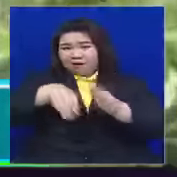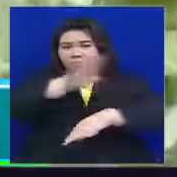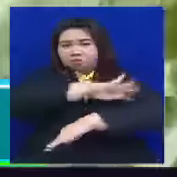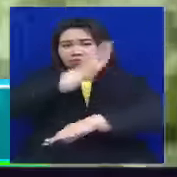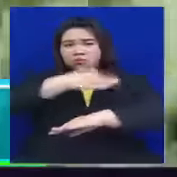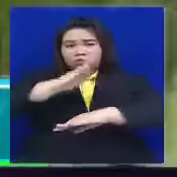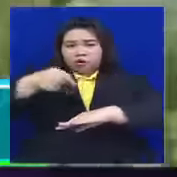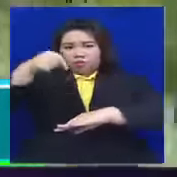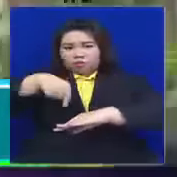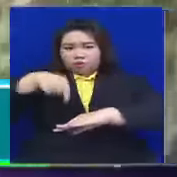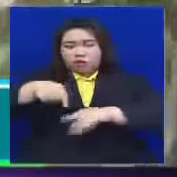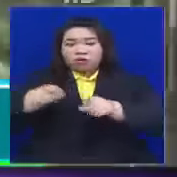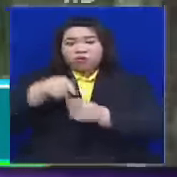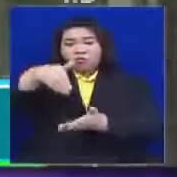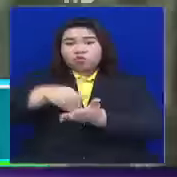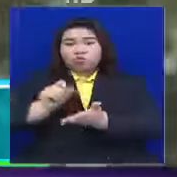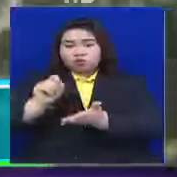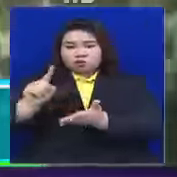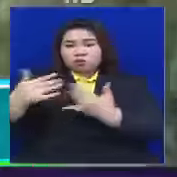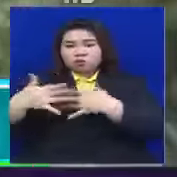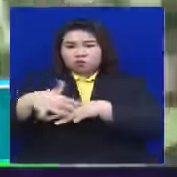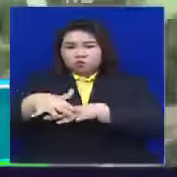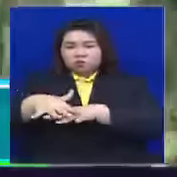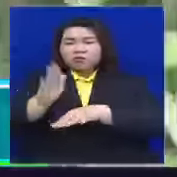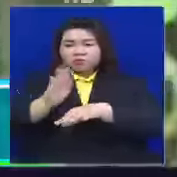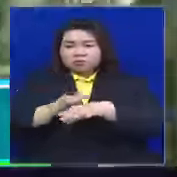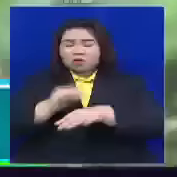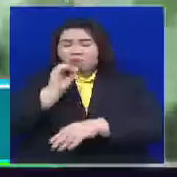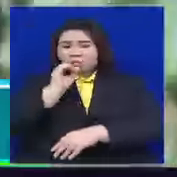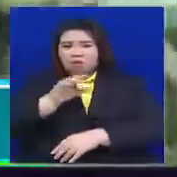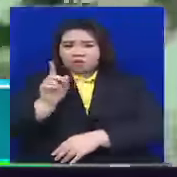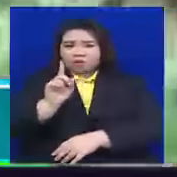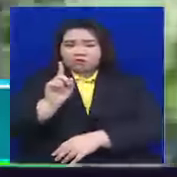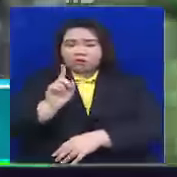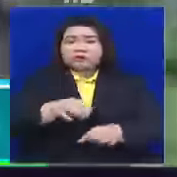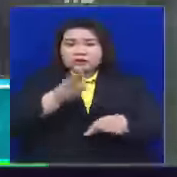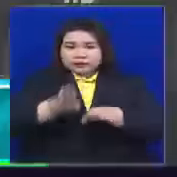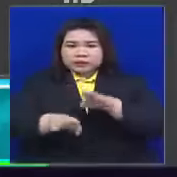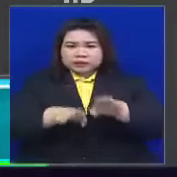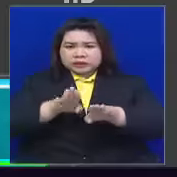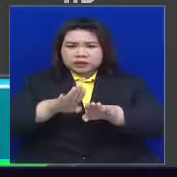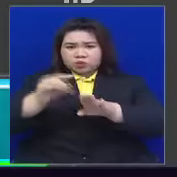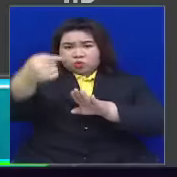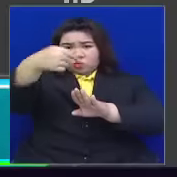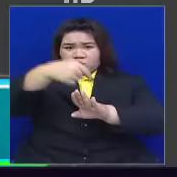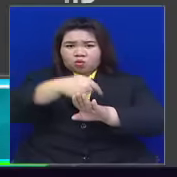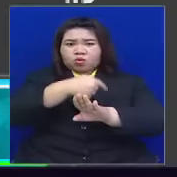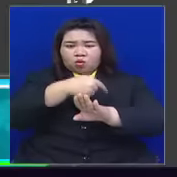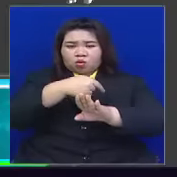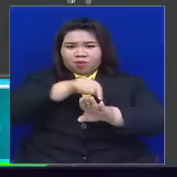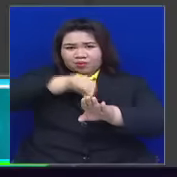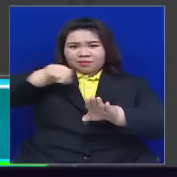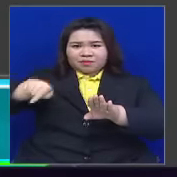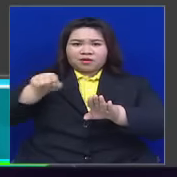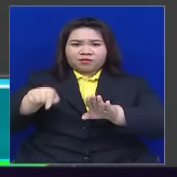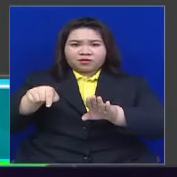งเป็นกองอำนวยการร่วมนะครับก็แจ้งให้ชุดของเราเนี่ยเดินเท้าย้อนลงมานะครับไปอีกฝั่งหนึ่ง